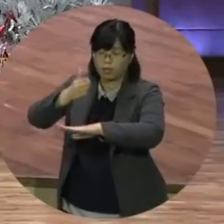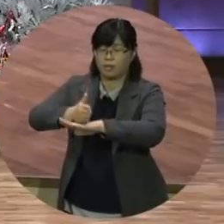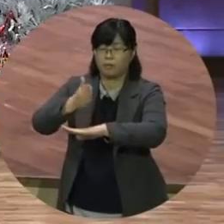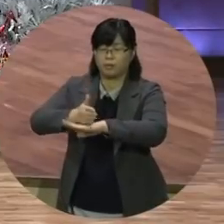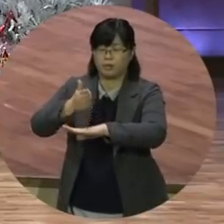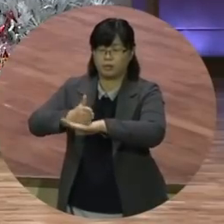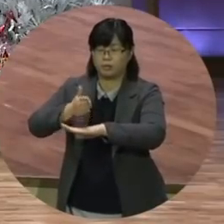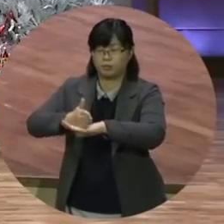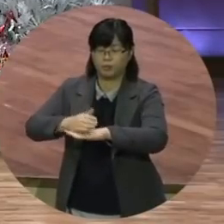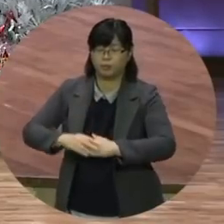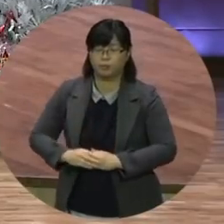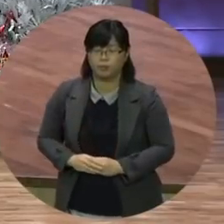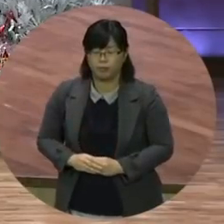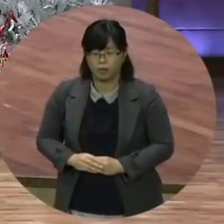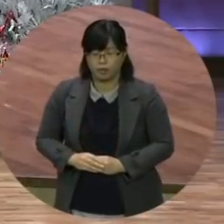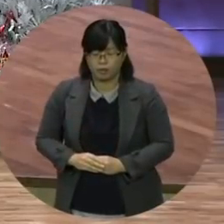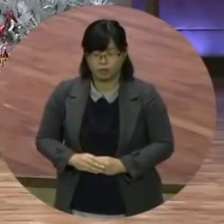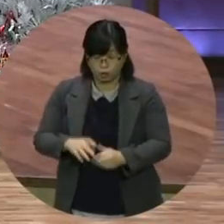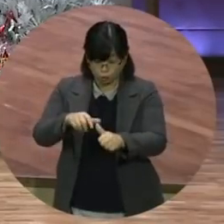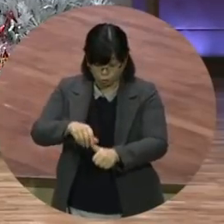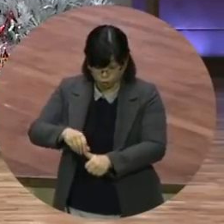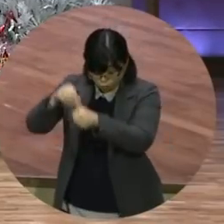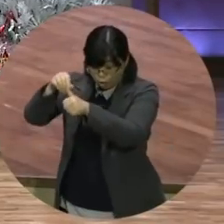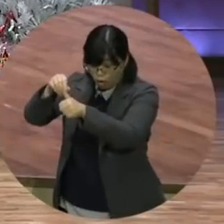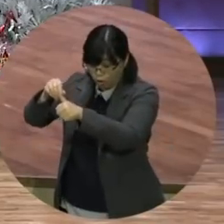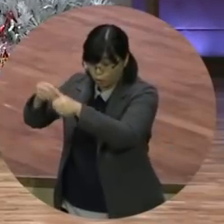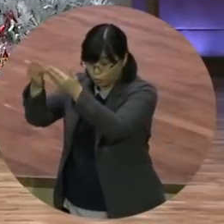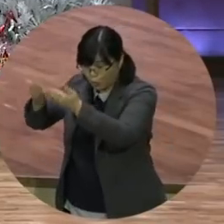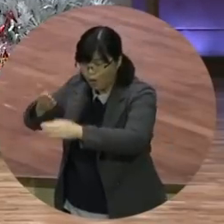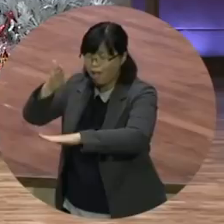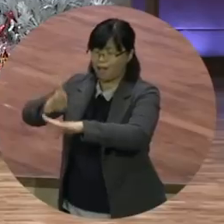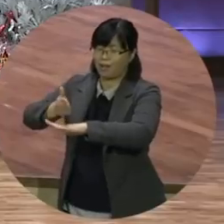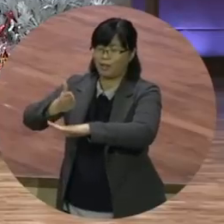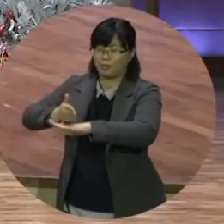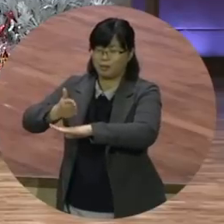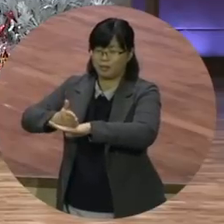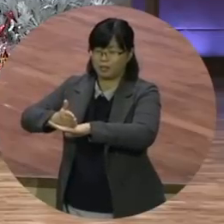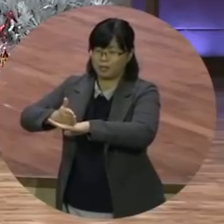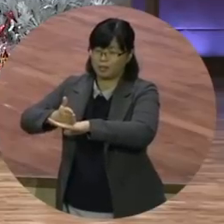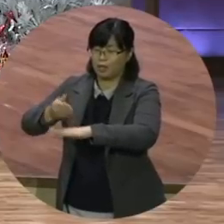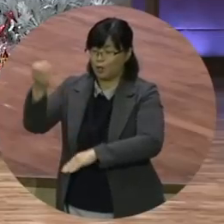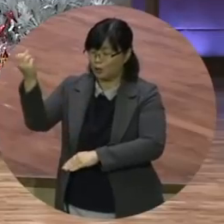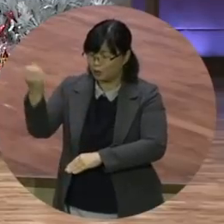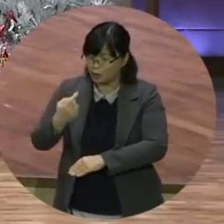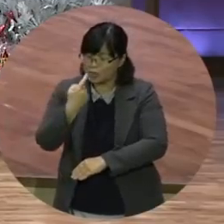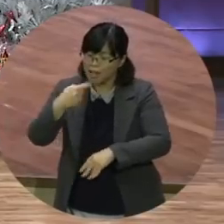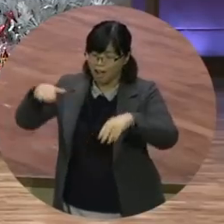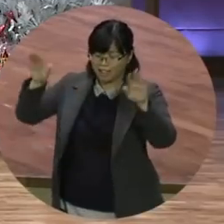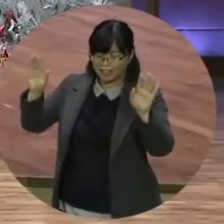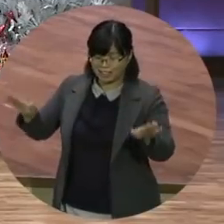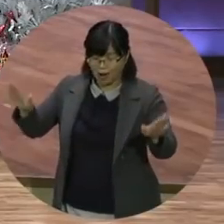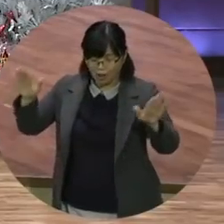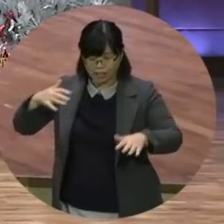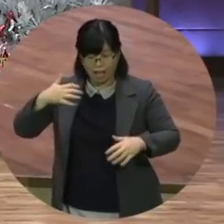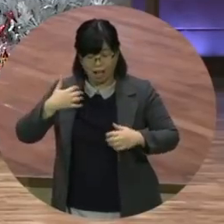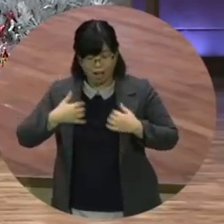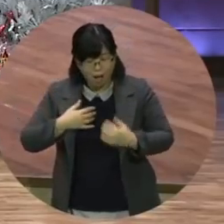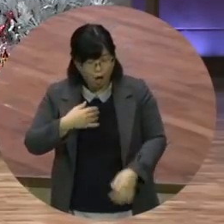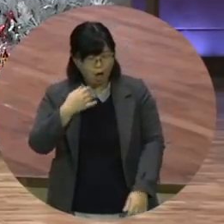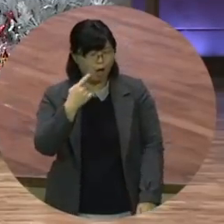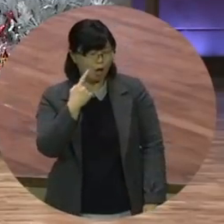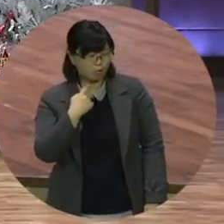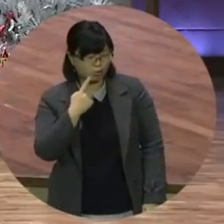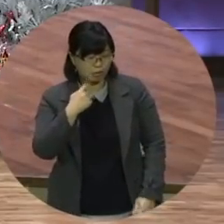드립니다. 구원하여 주신 것만 해도 감사한데 천사도 흠모하는